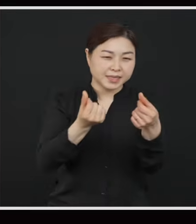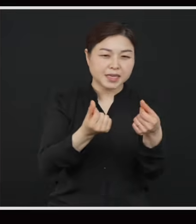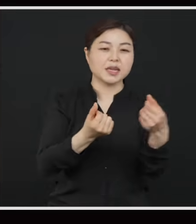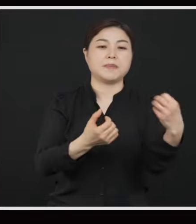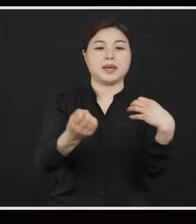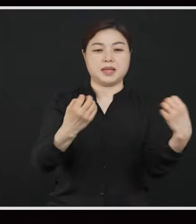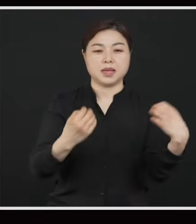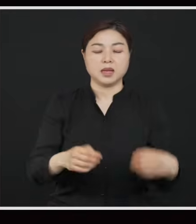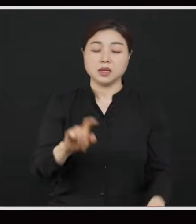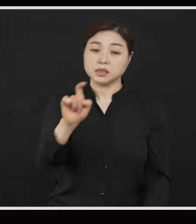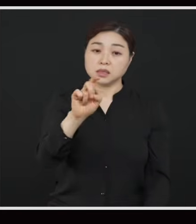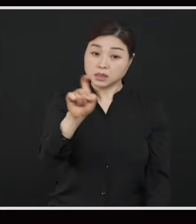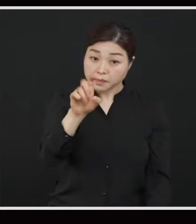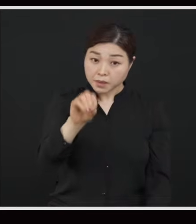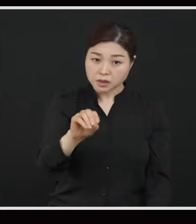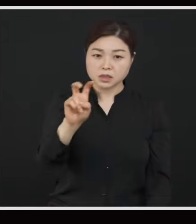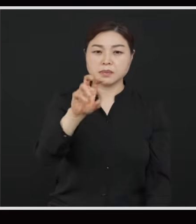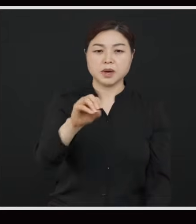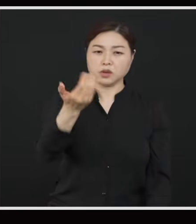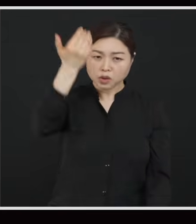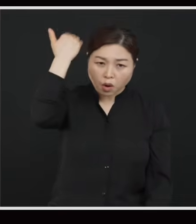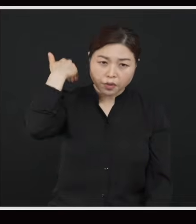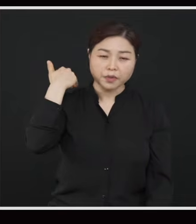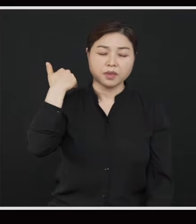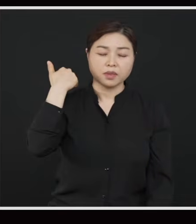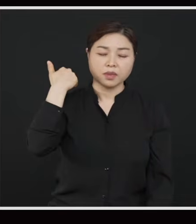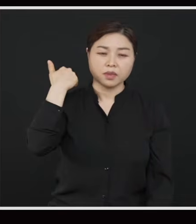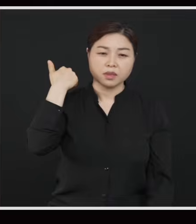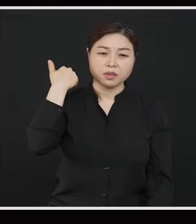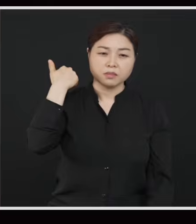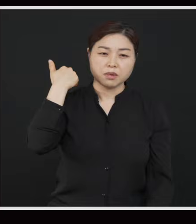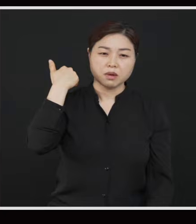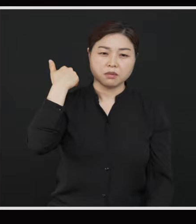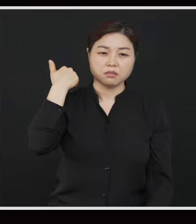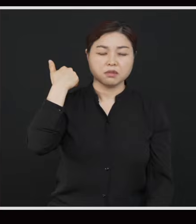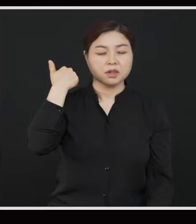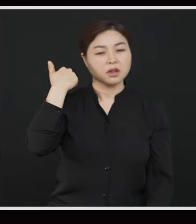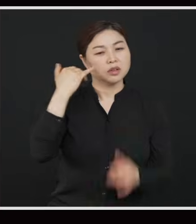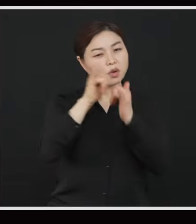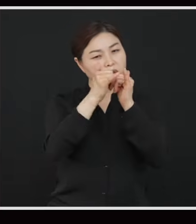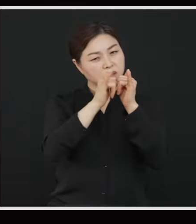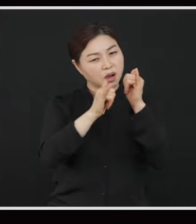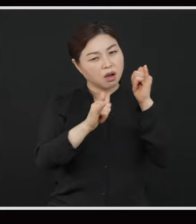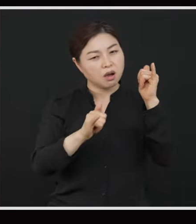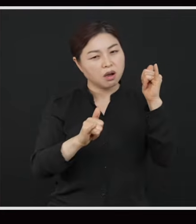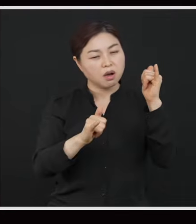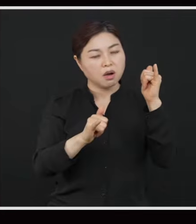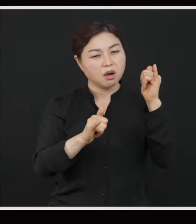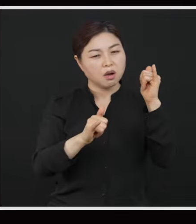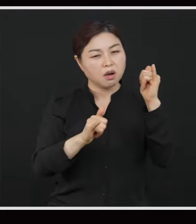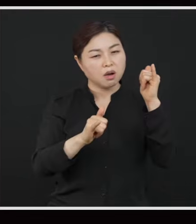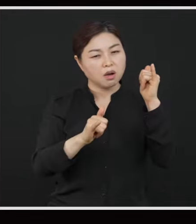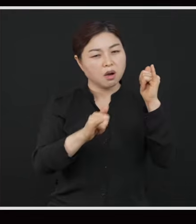컨센서스입니다. 근데 10만 년, 20만 년이라고 치면은 그 대부분의 역사, 우리